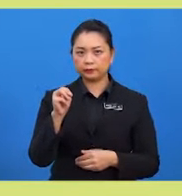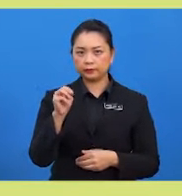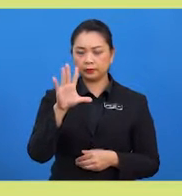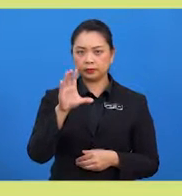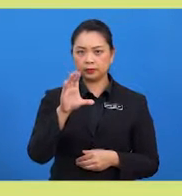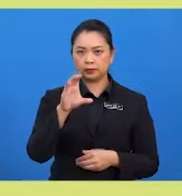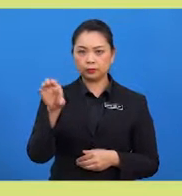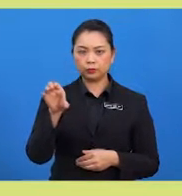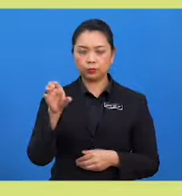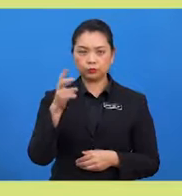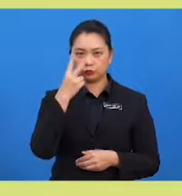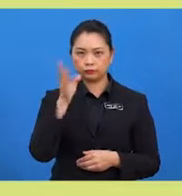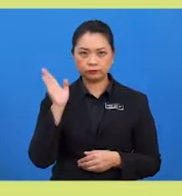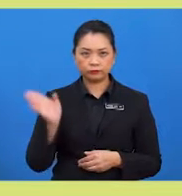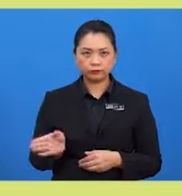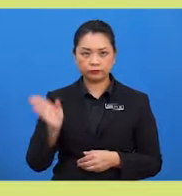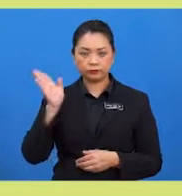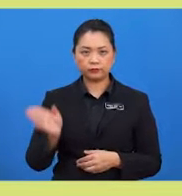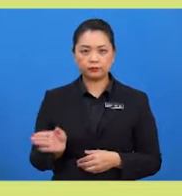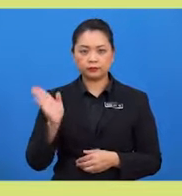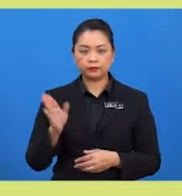RM65,280 tolak pulangan jualan